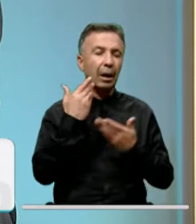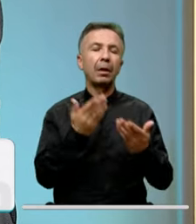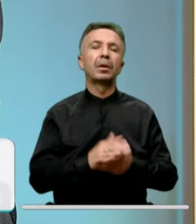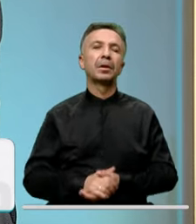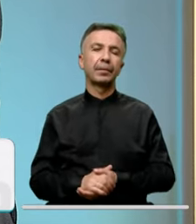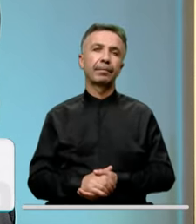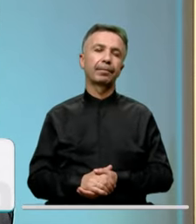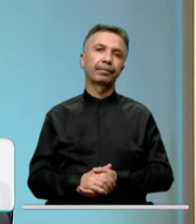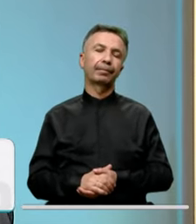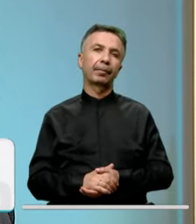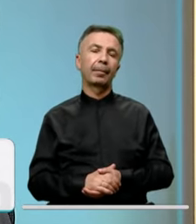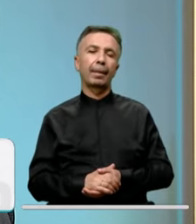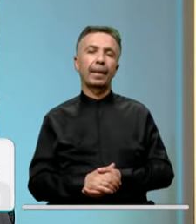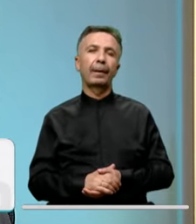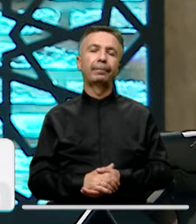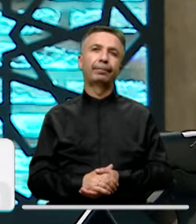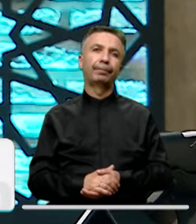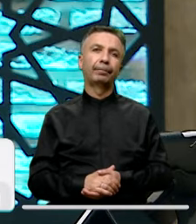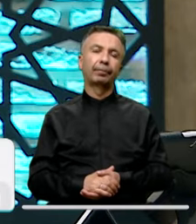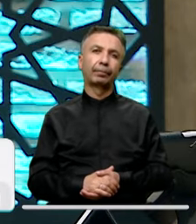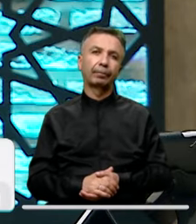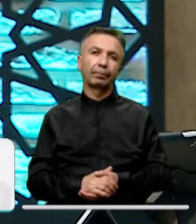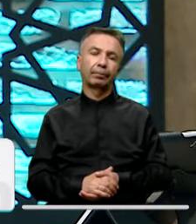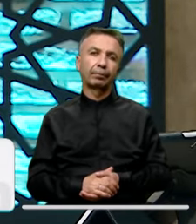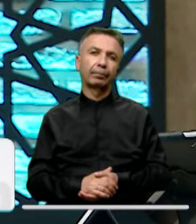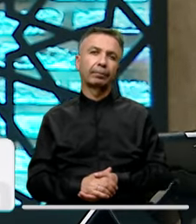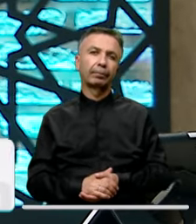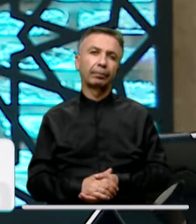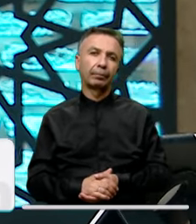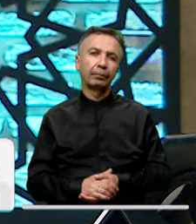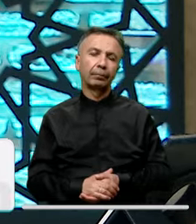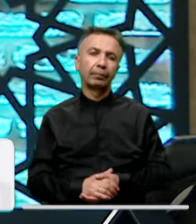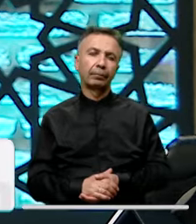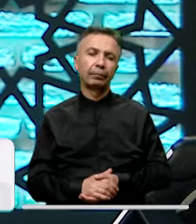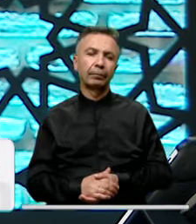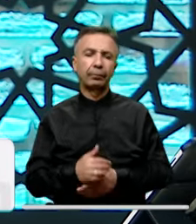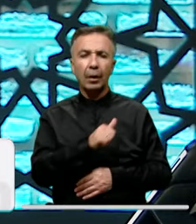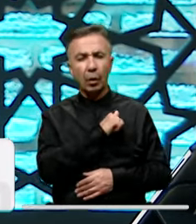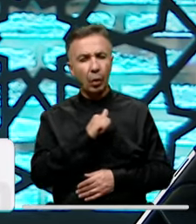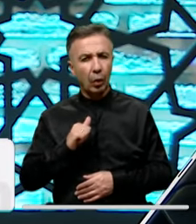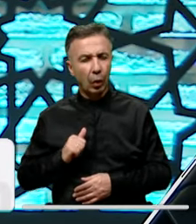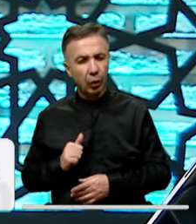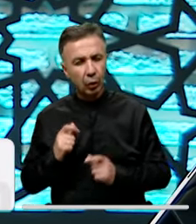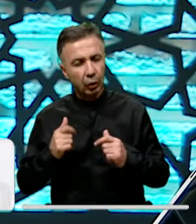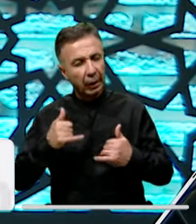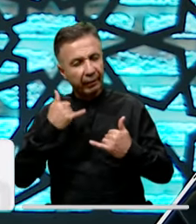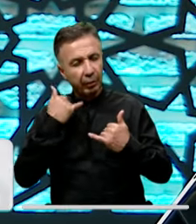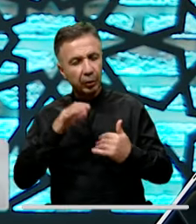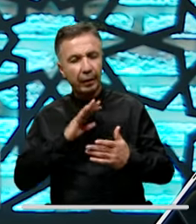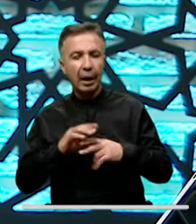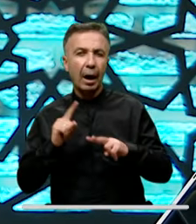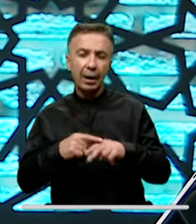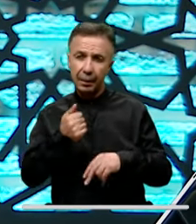etsin diye dua ediyorum. Eyvallah hocam. Teşekkür ederiz. Ordu'dan bir telefonumuz var. Adil Bey